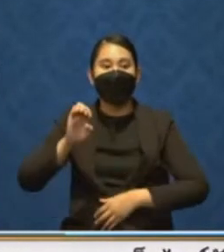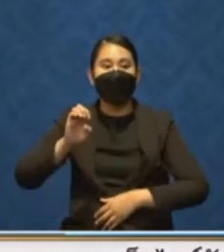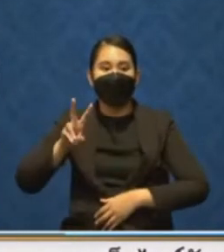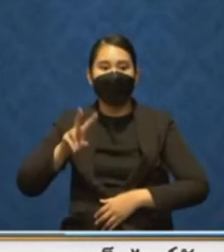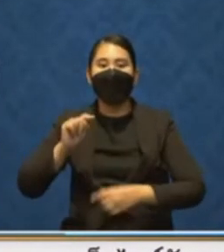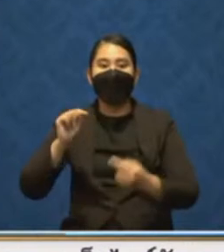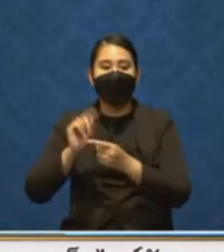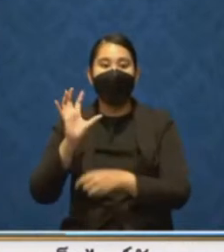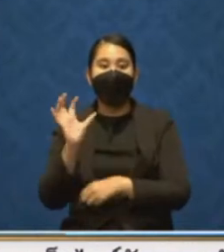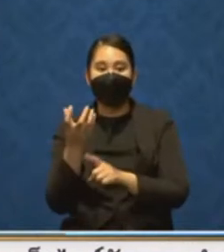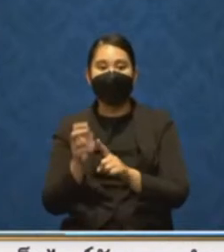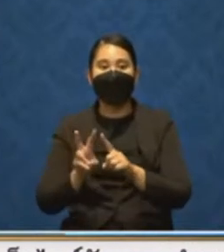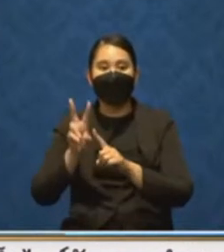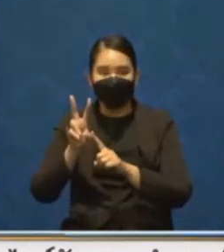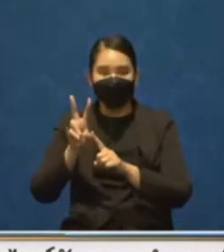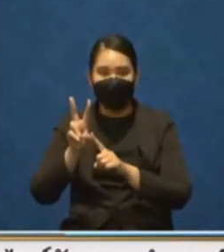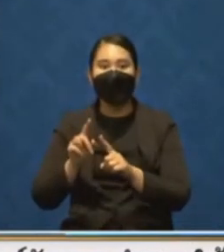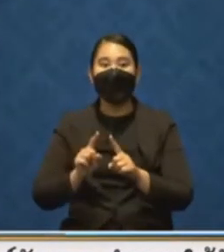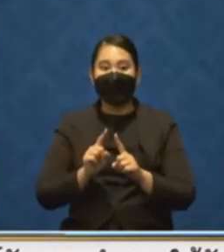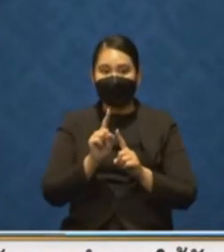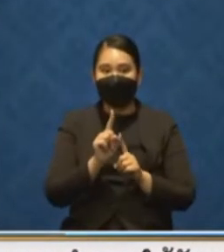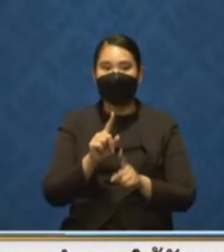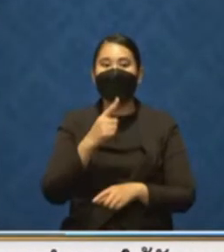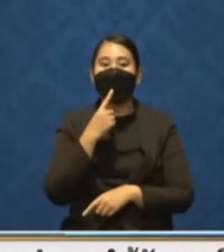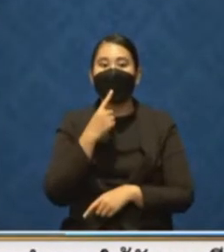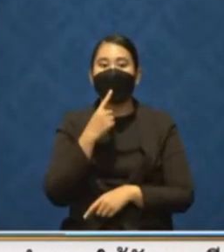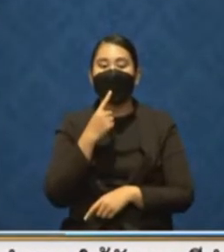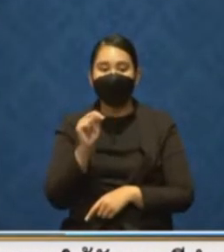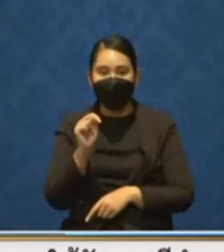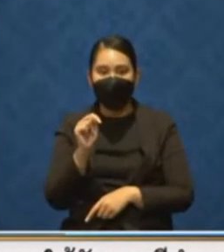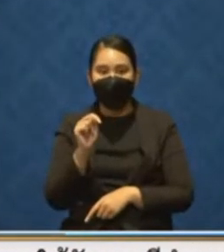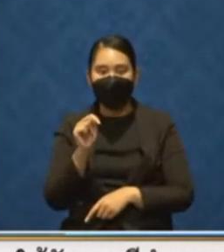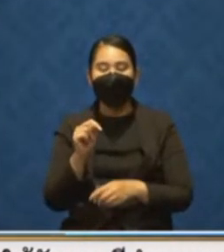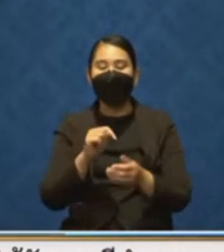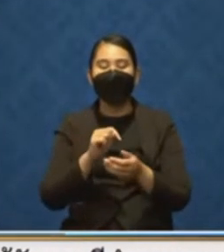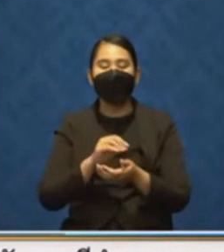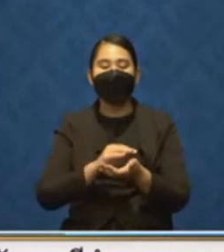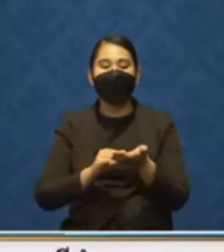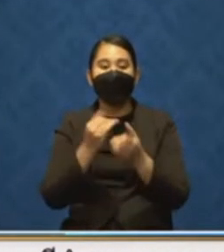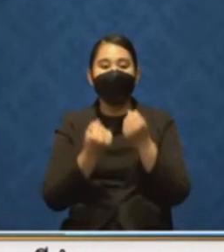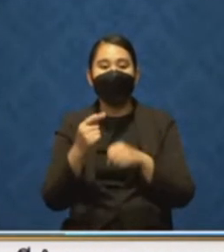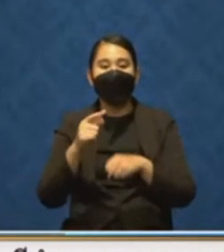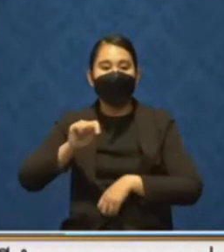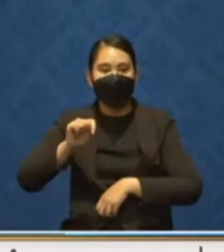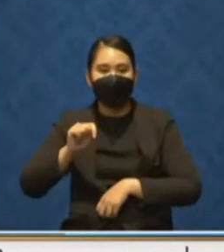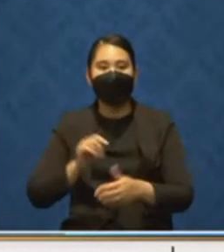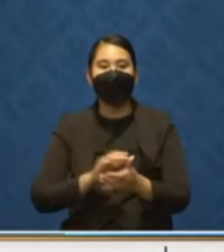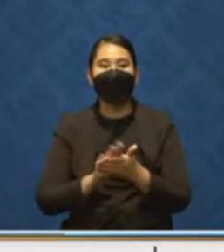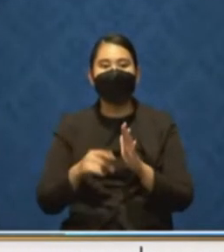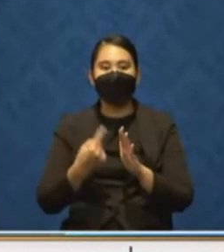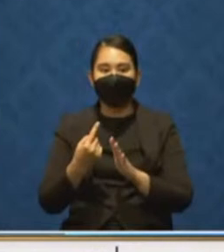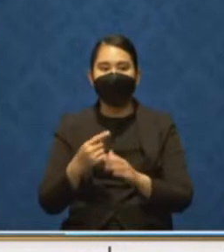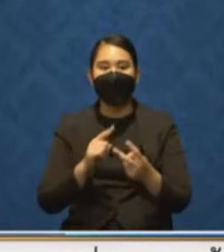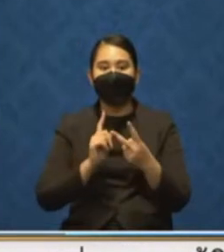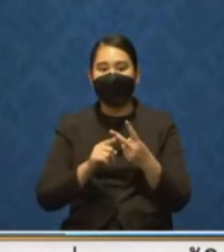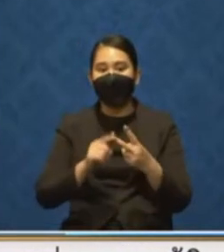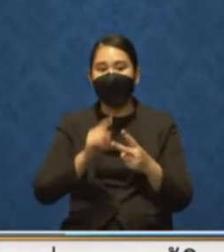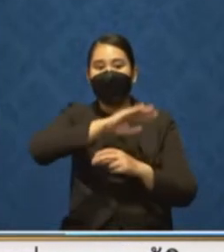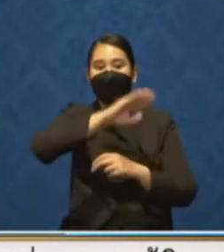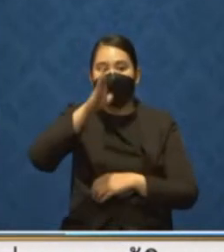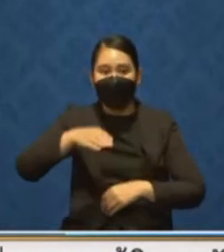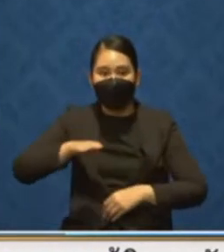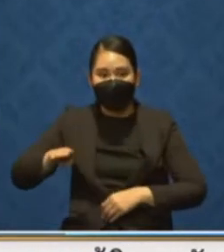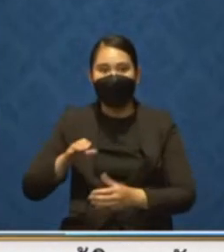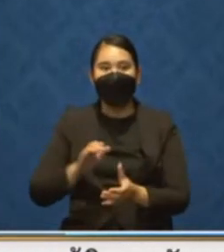โลกของเขาเองนะครับพี่เลี้ยงก็คือโตโยต้าประสาทผู้มีรุ่นใหญ่ๆของโลกกินได้มาเอาด้วยนะครับพี่กลายเป็นขับรถยนต์กระบะรถ SUV